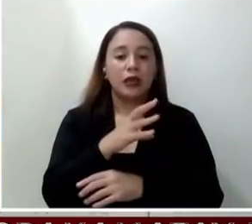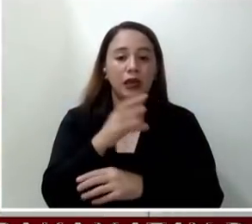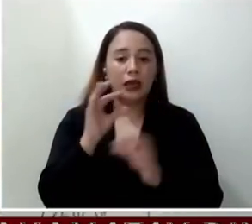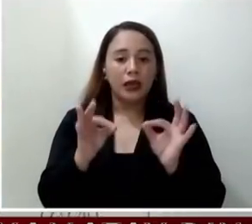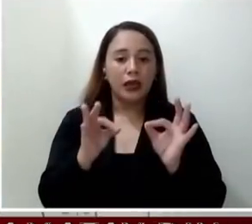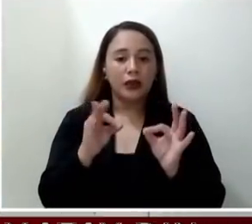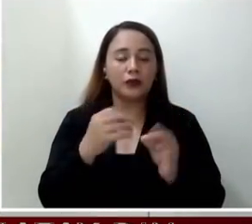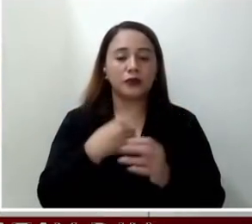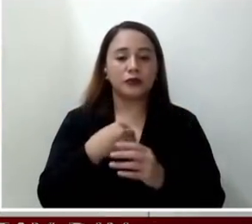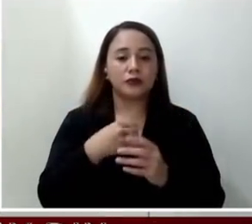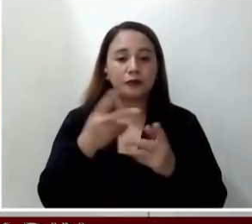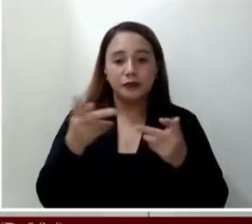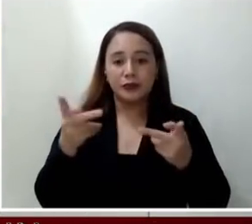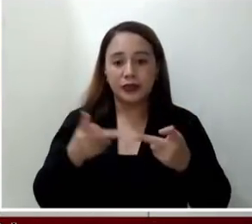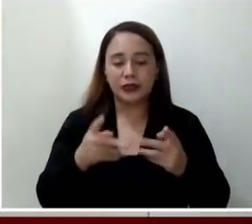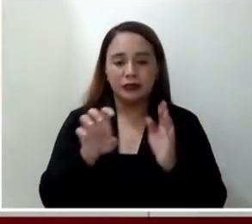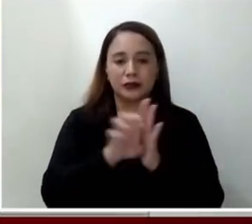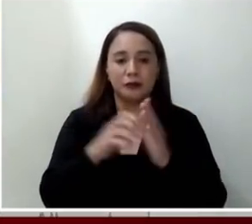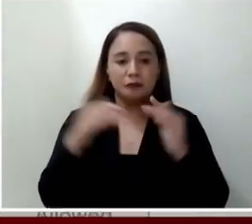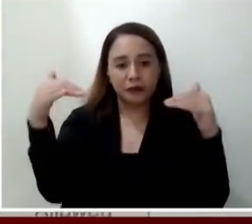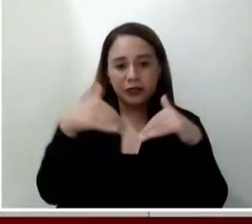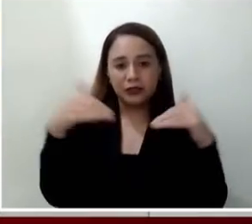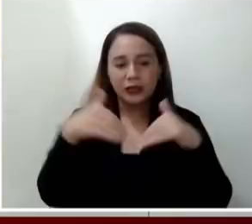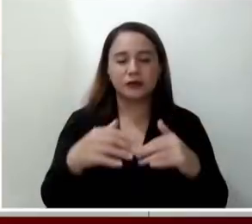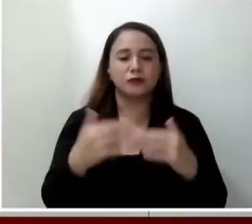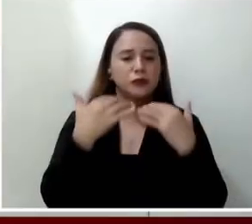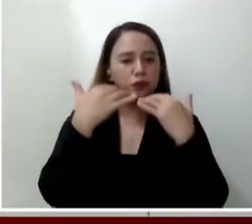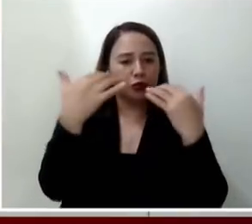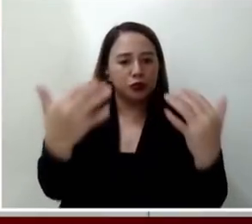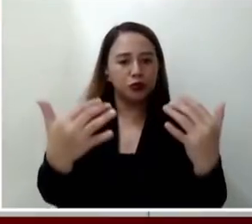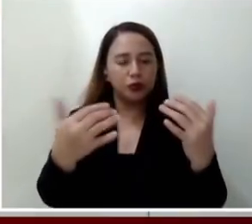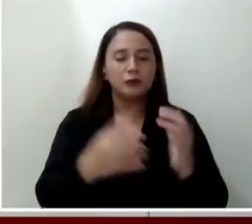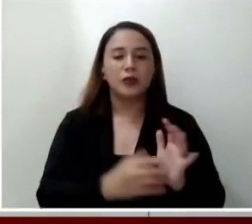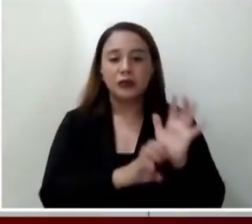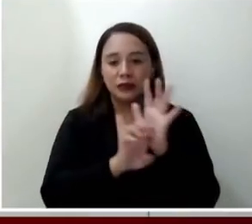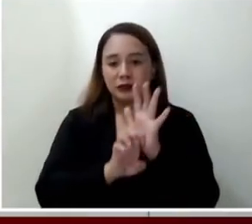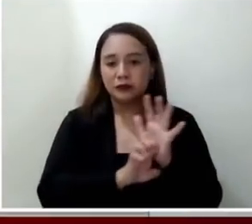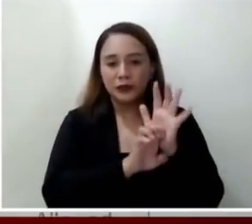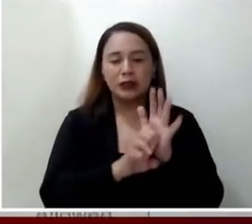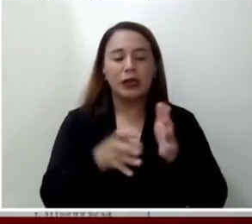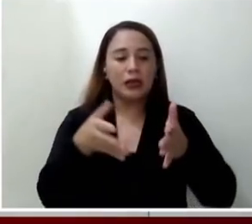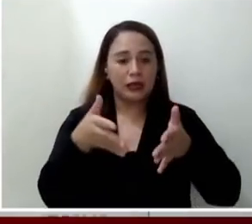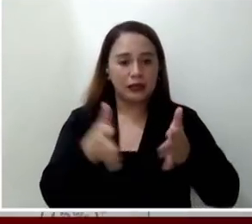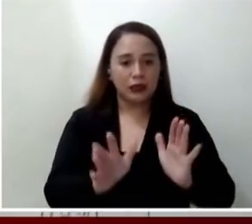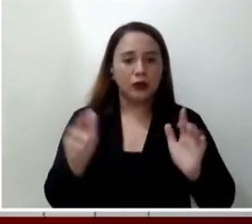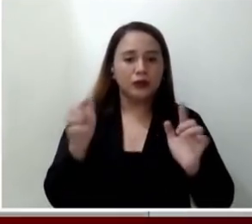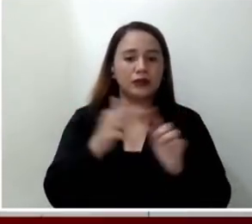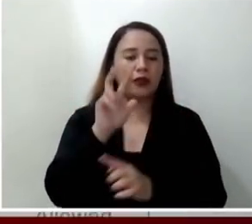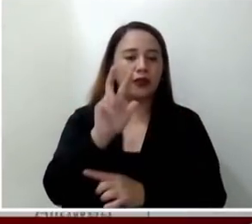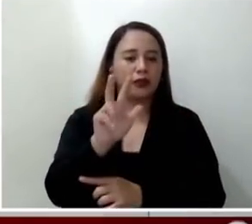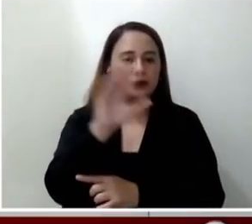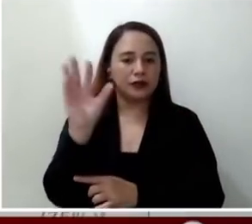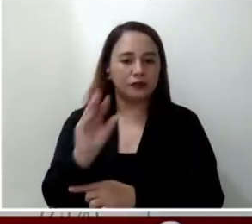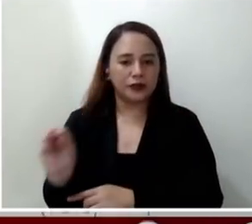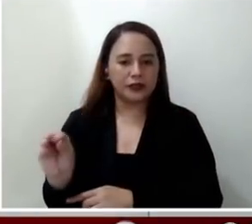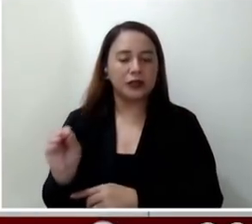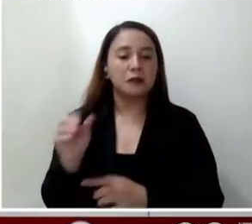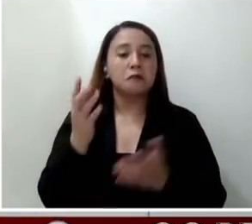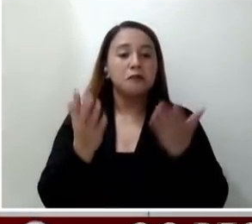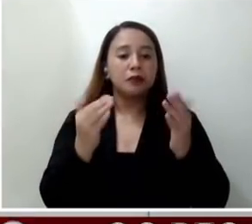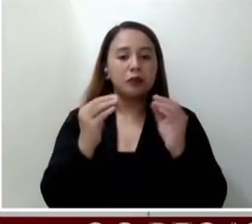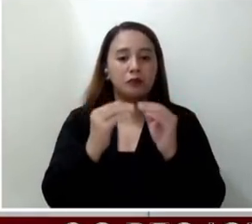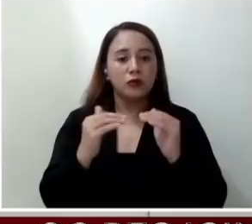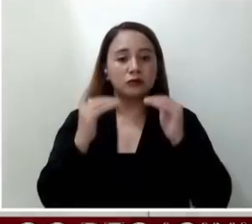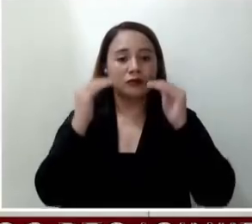at venues para sa mga meetings, conferences at exhibitions, papayagan rin hanggang 30% at maaaring akyat pa kung